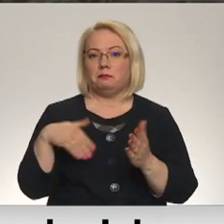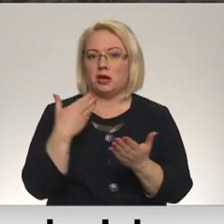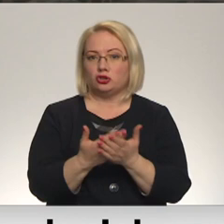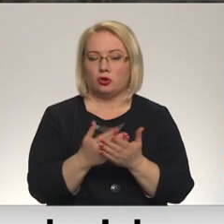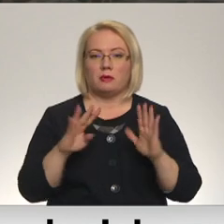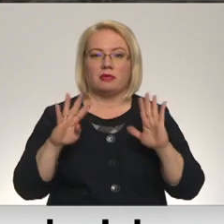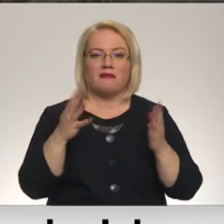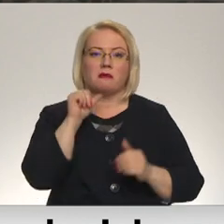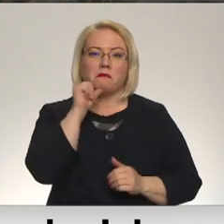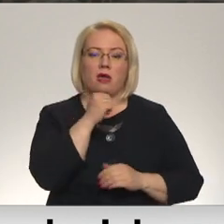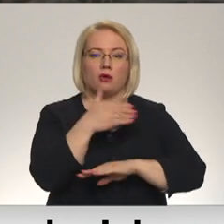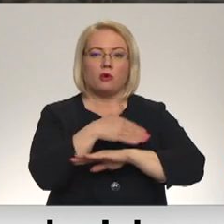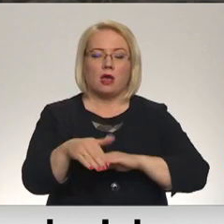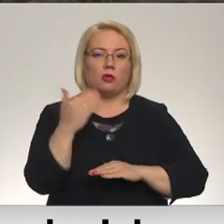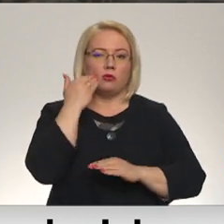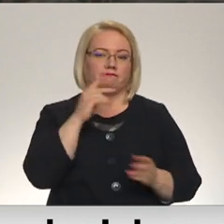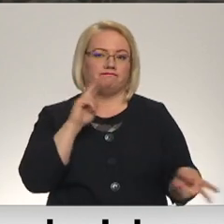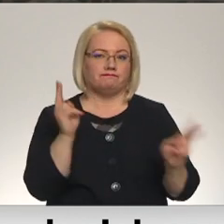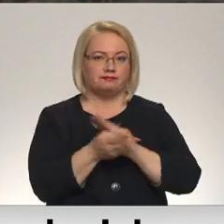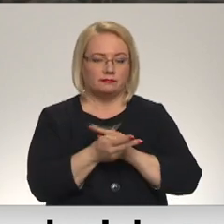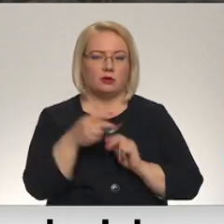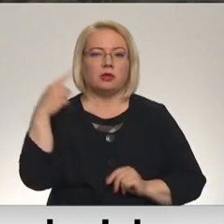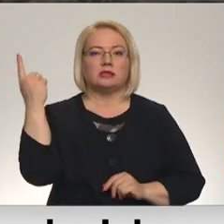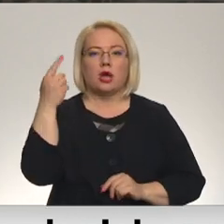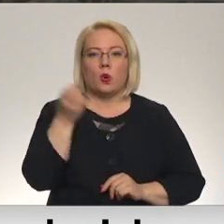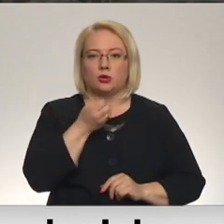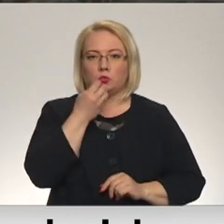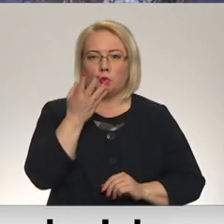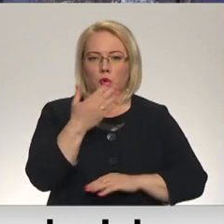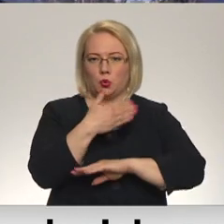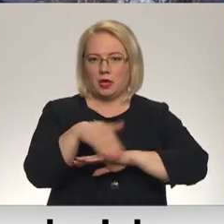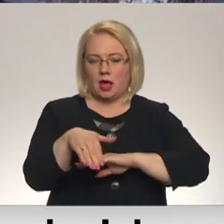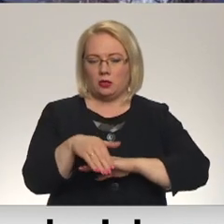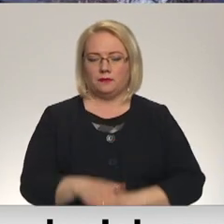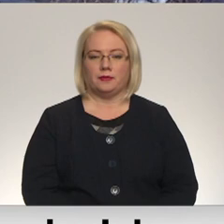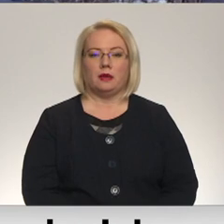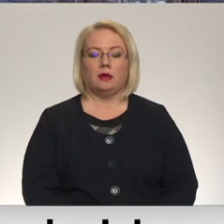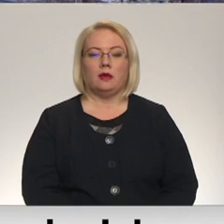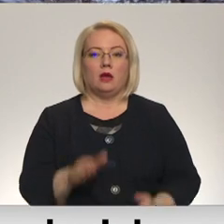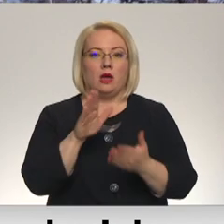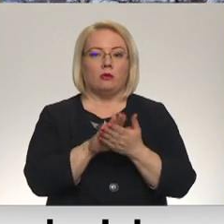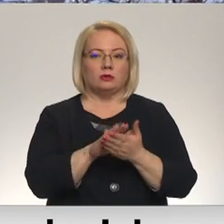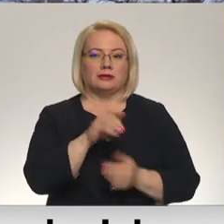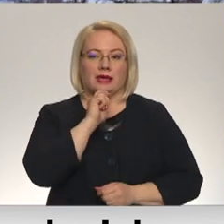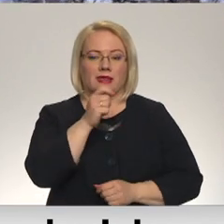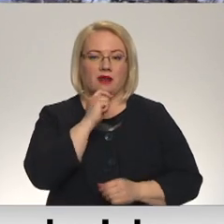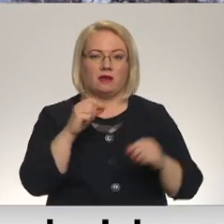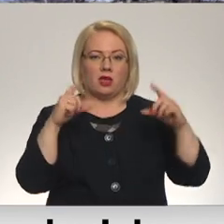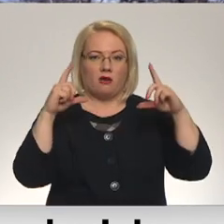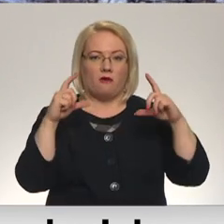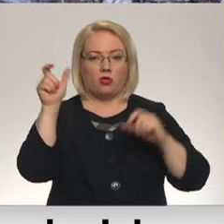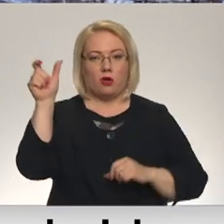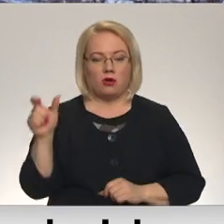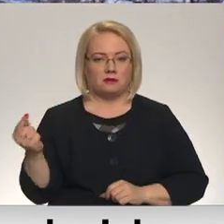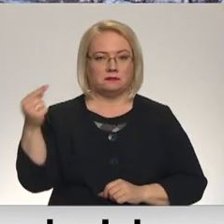9. Maija ielu pārdēvēt par Saules puķu ielu. Uz interviju fotogrāfs Andris Reinholds